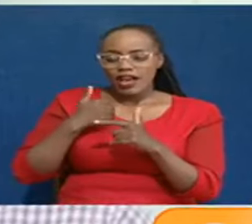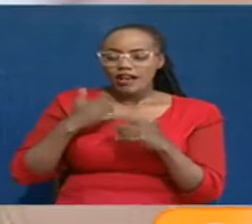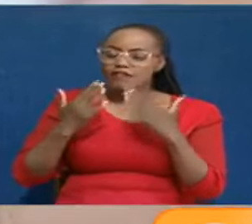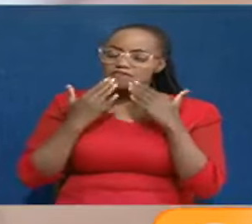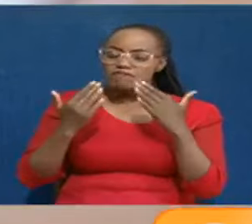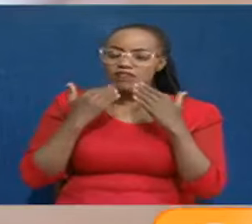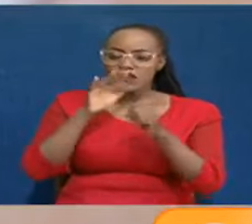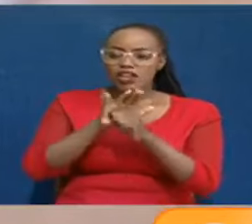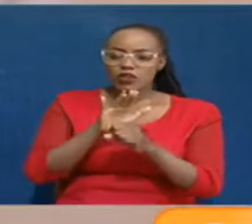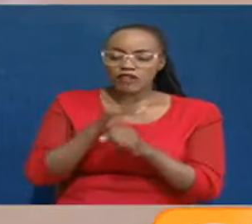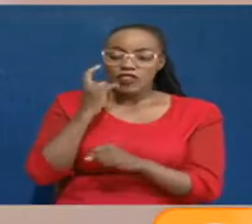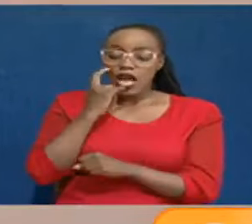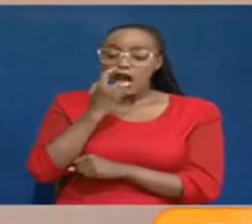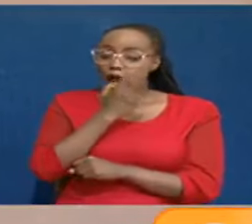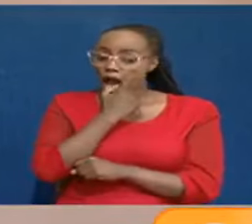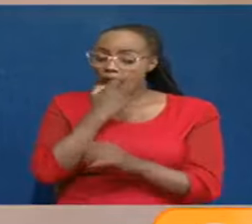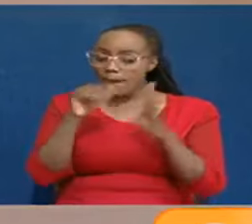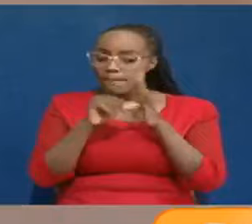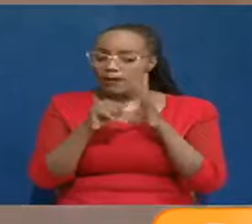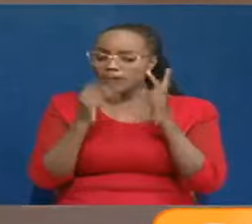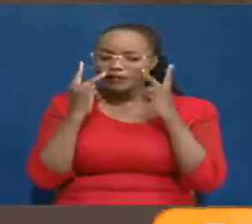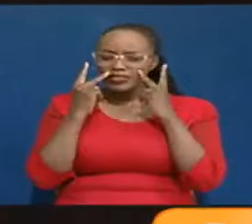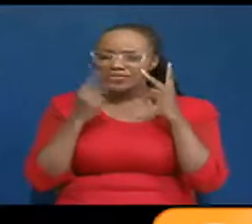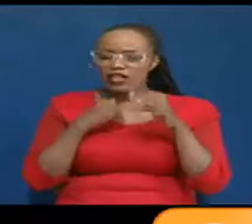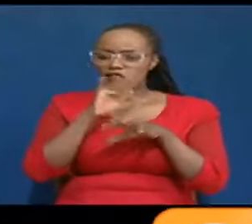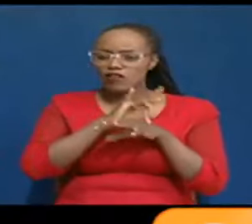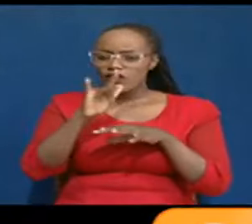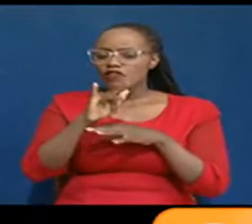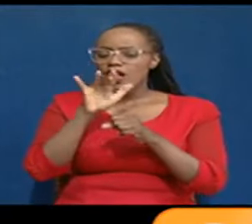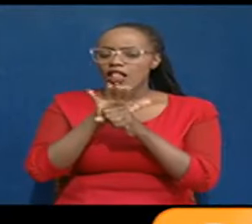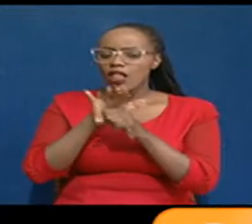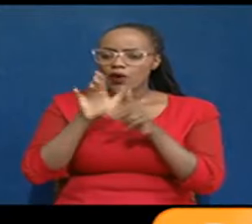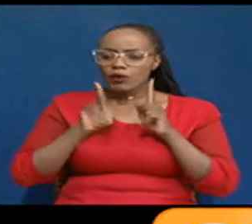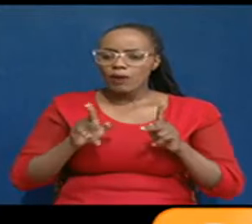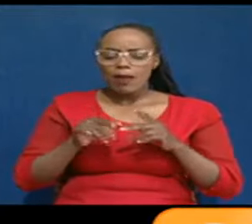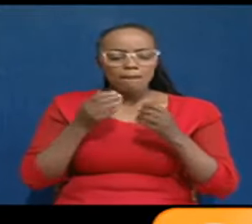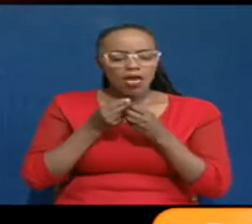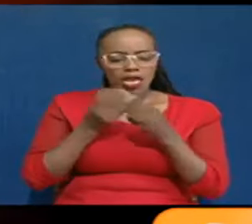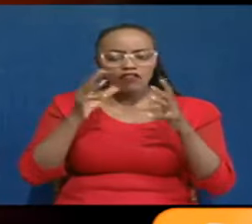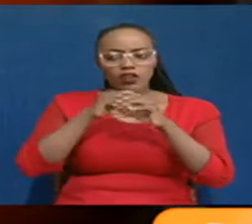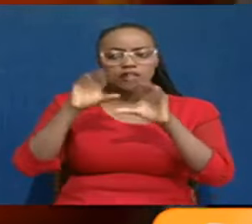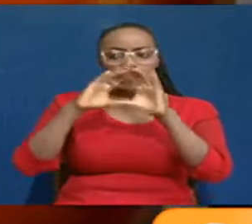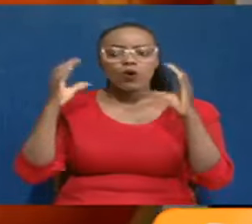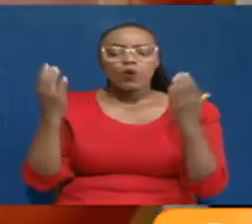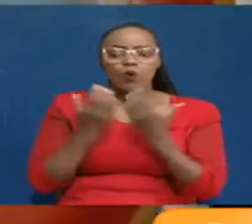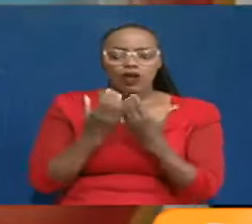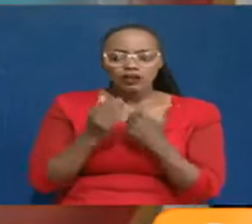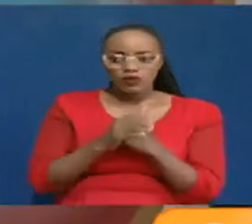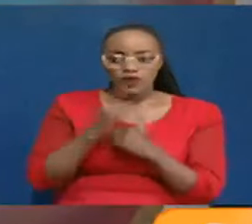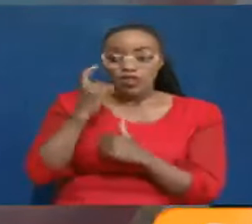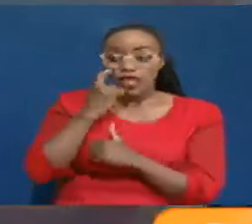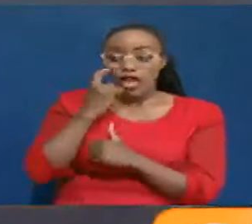nashukuru. Utando wa macho ukiwa ugonjwa ambao umeonekana kuathiri mamilioni ya watu kote ulimwenguni. Utando wa